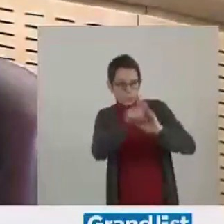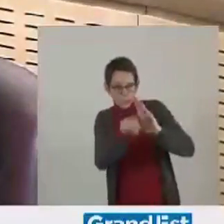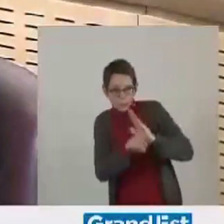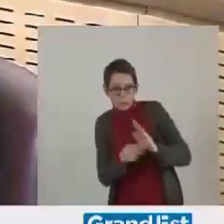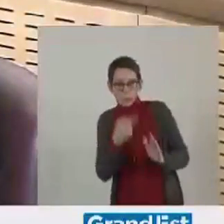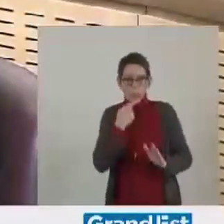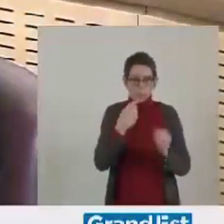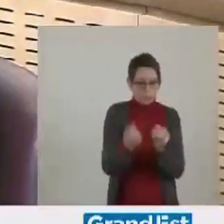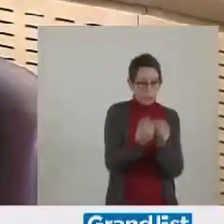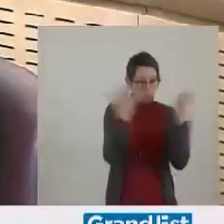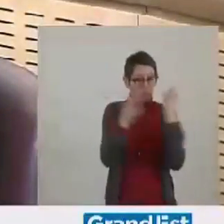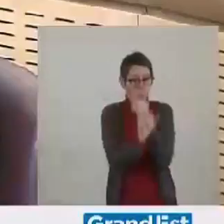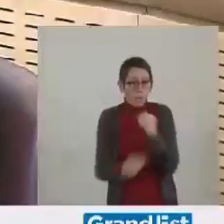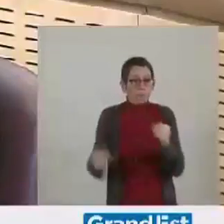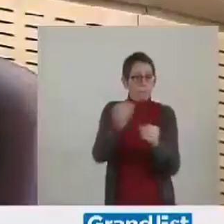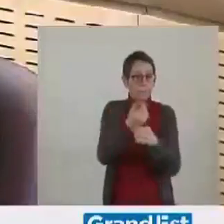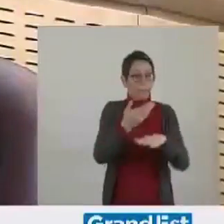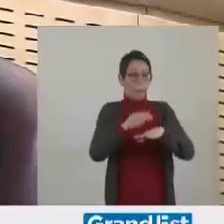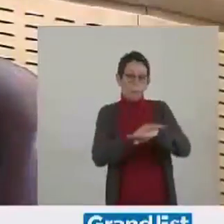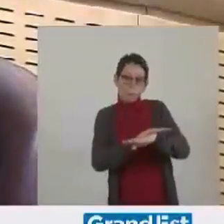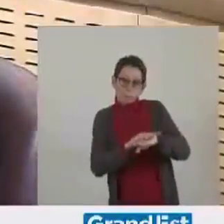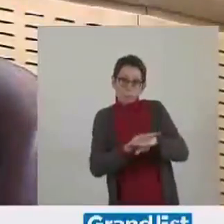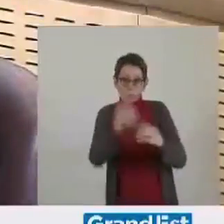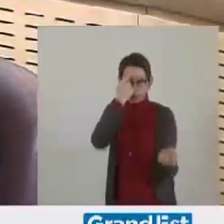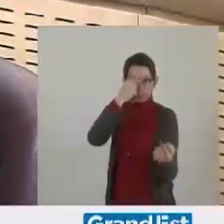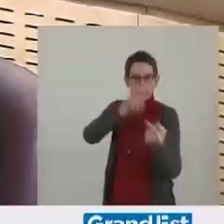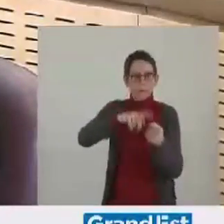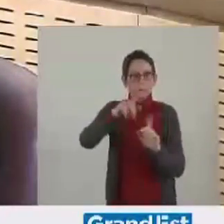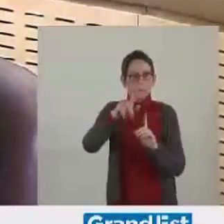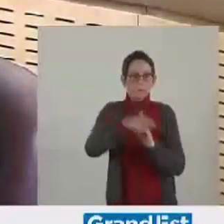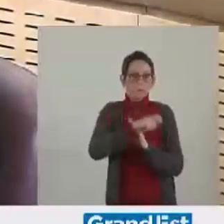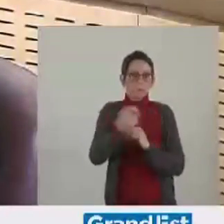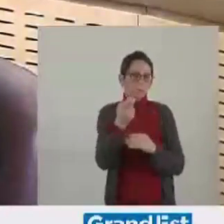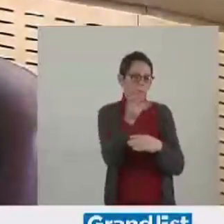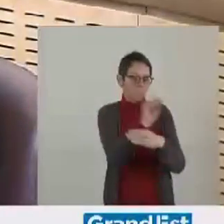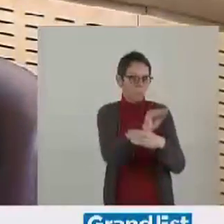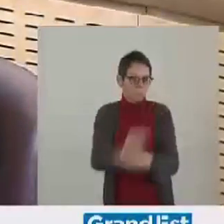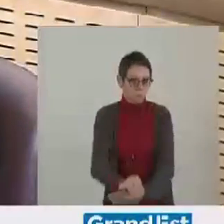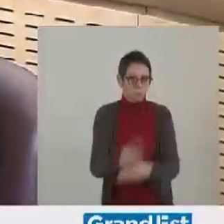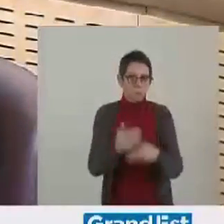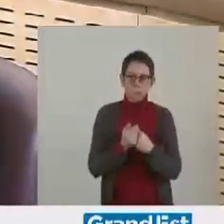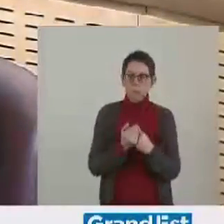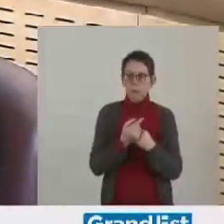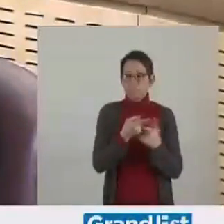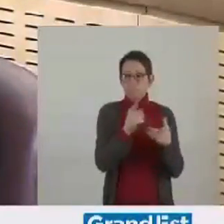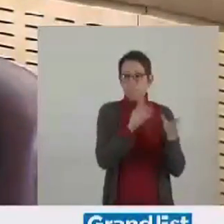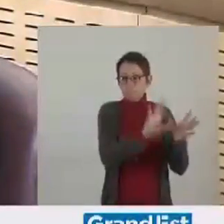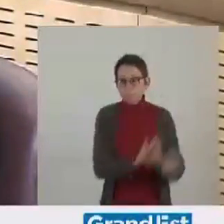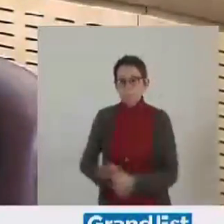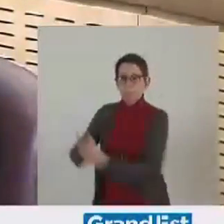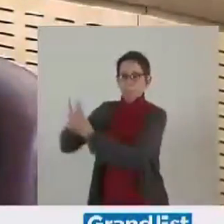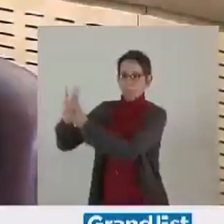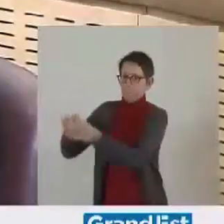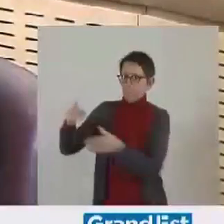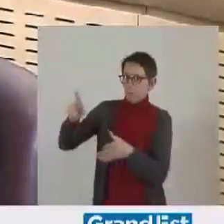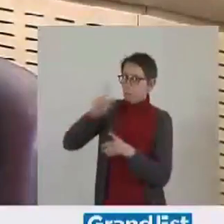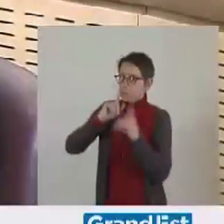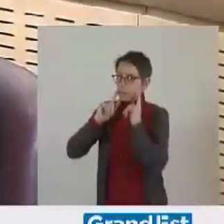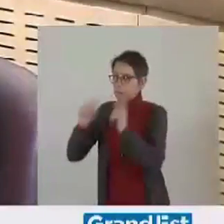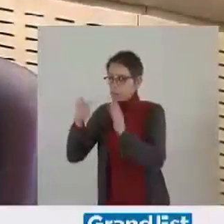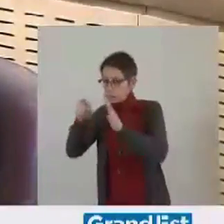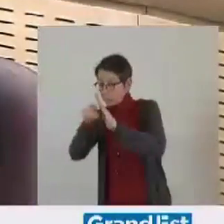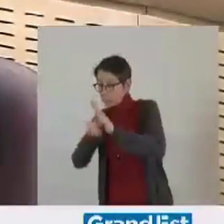développe, il crée des politiques en matière d'environnement tout en répondant aux exigences de rationalisation et d'efficacité